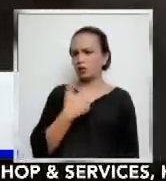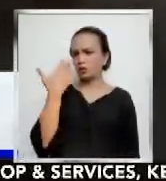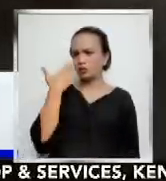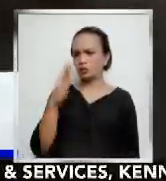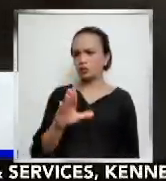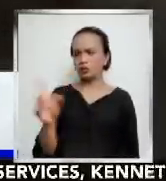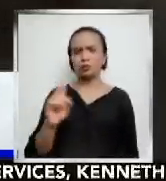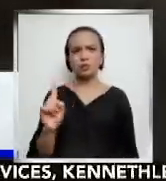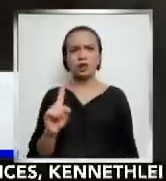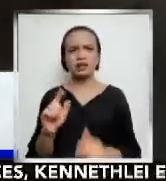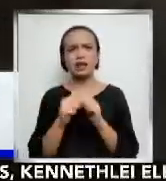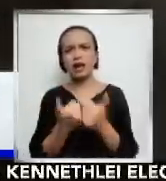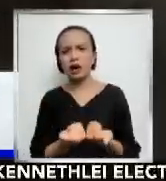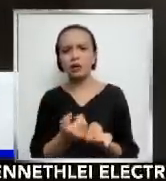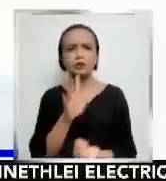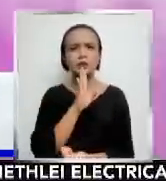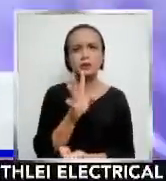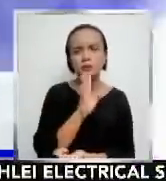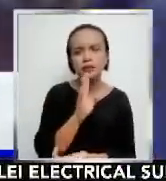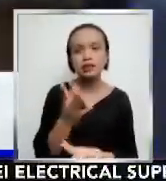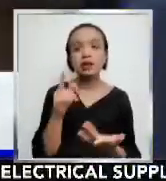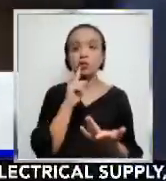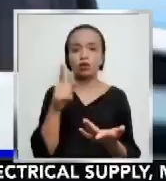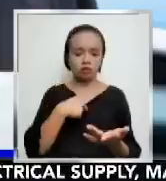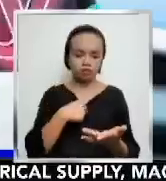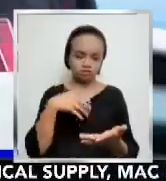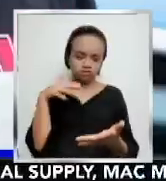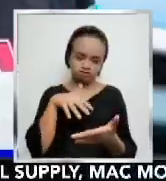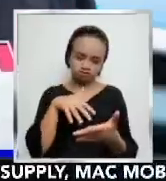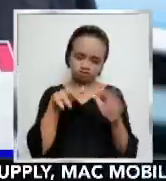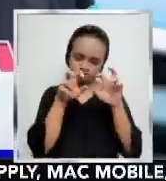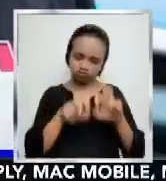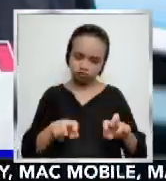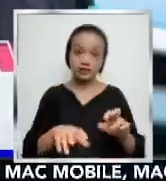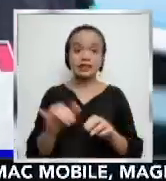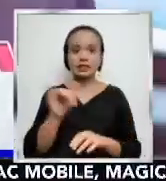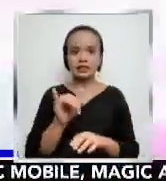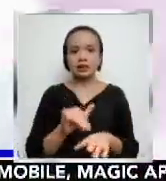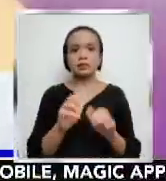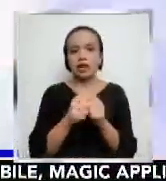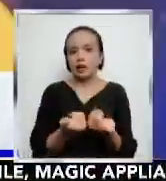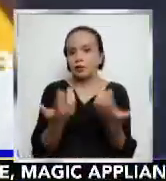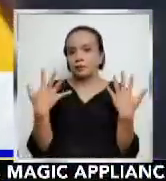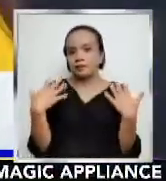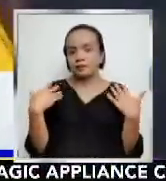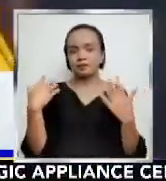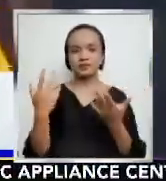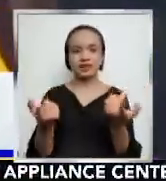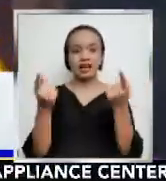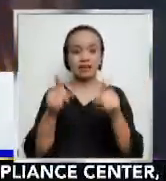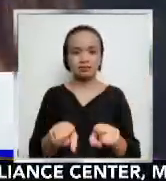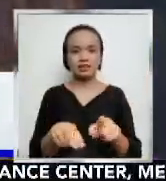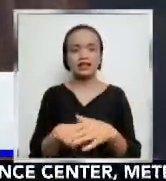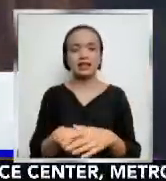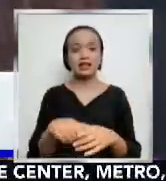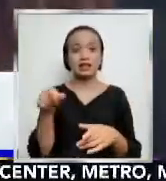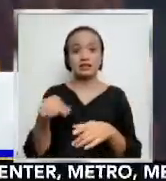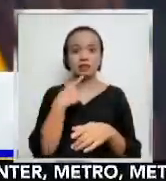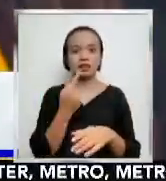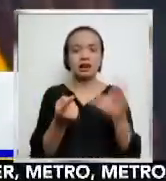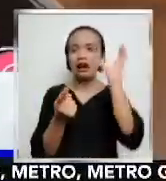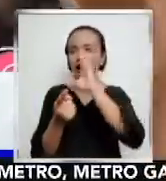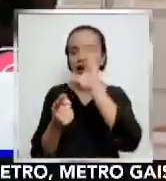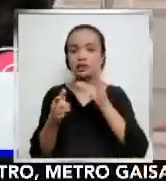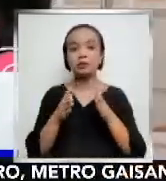way magsalita, din talagang pinag-aralan ko yan. Pati pagpapakilig sa isang eksena, hinanapan daw ng paraan ni